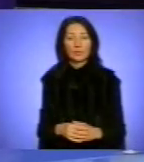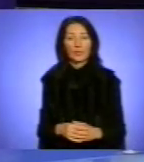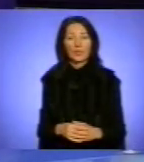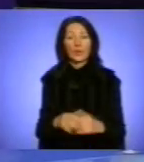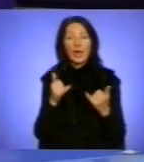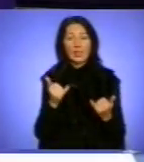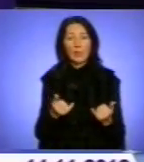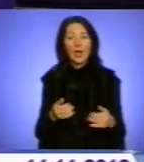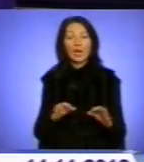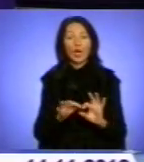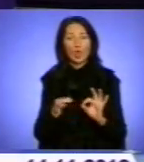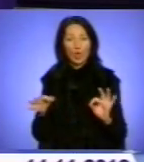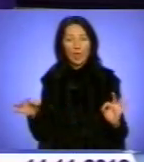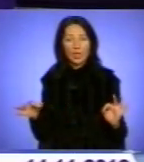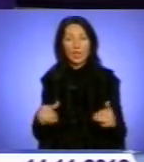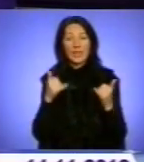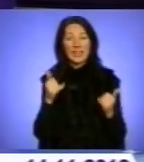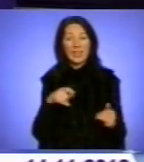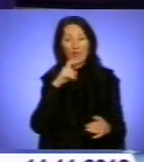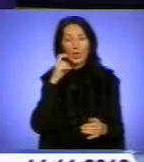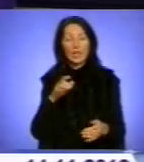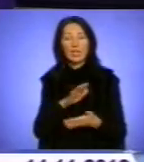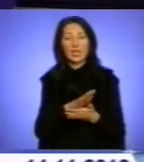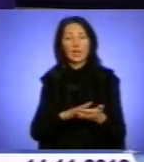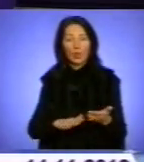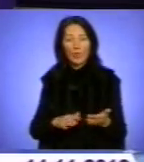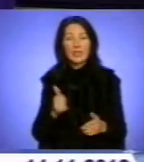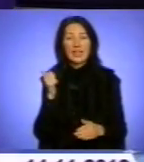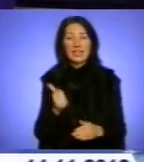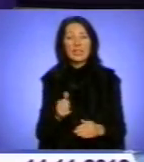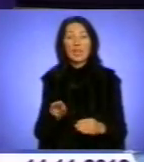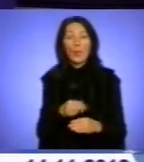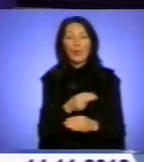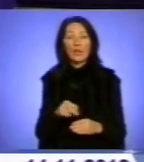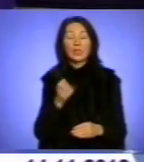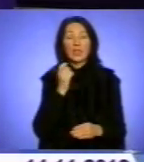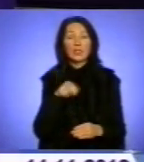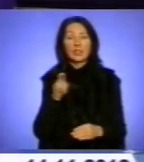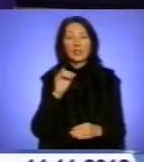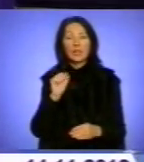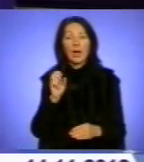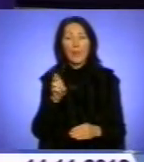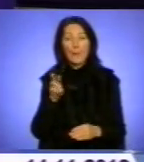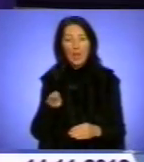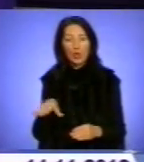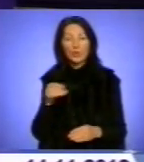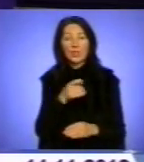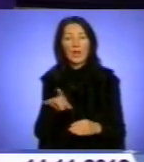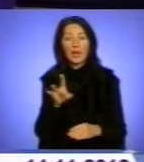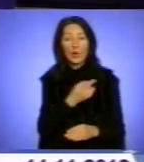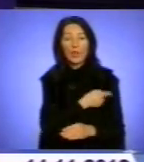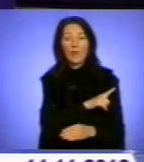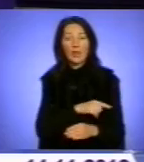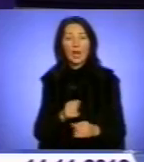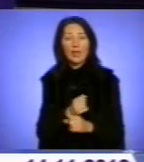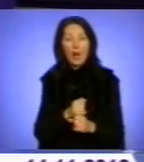А тепер докладніше. Нині в Україні триває тиждень профілактики діабету. В усіх регіонах, в лікарнях та деяких аптеках